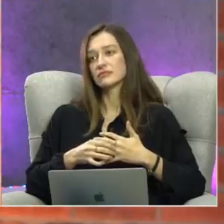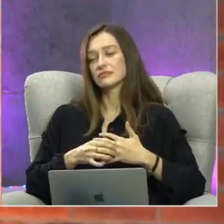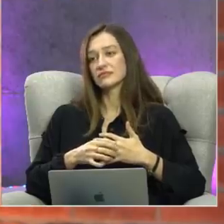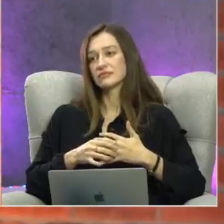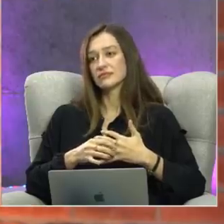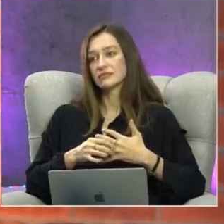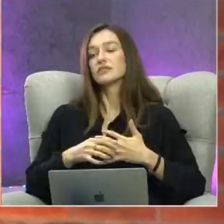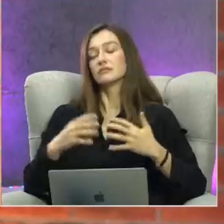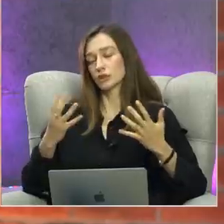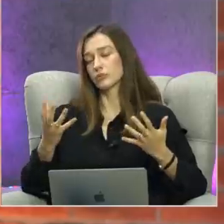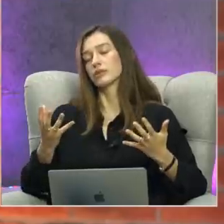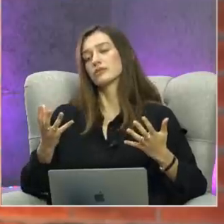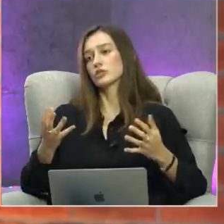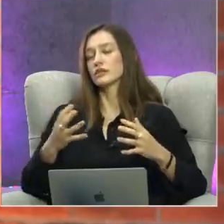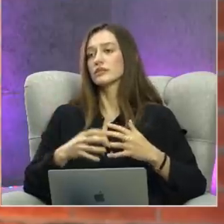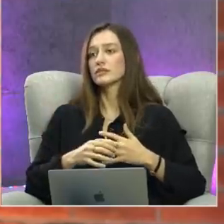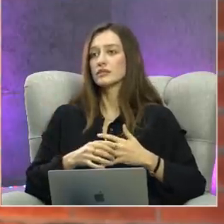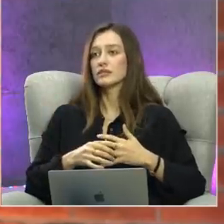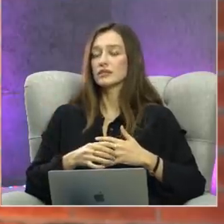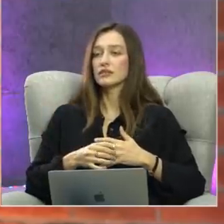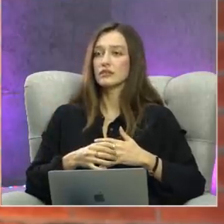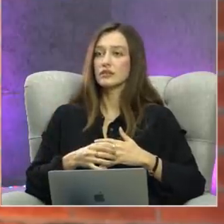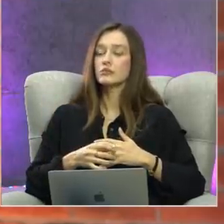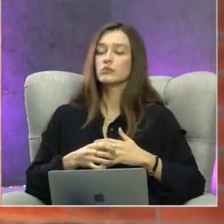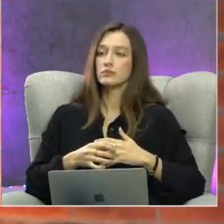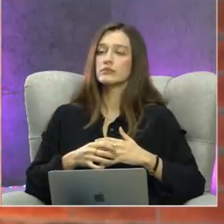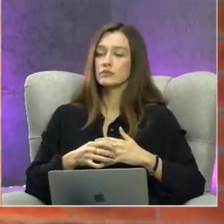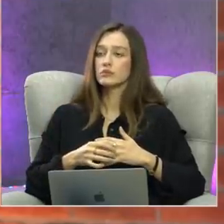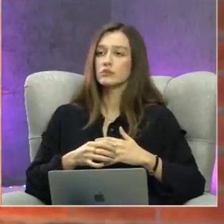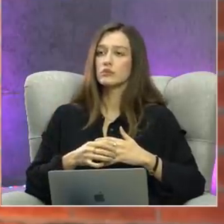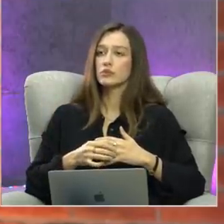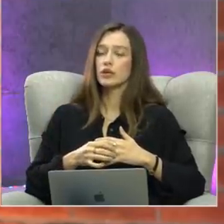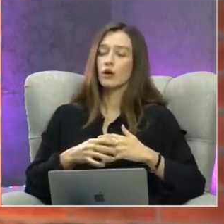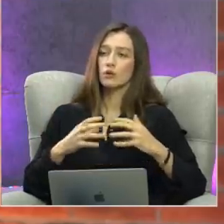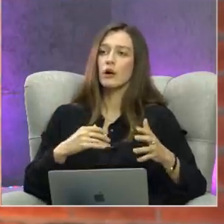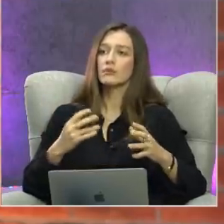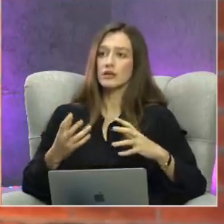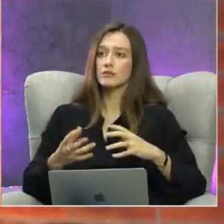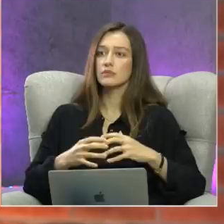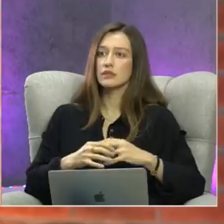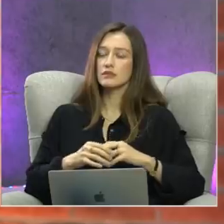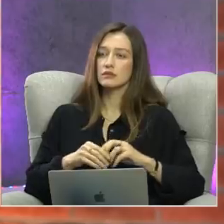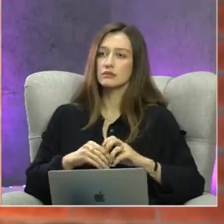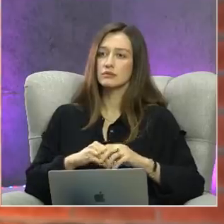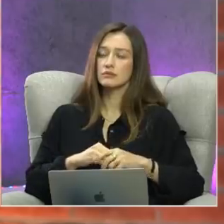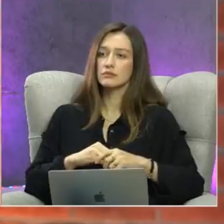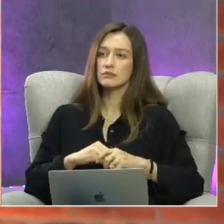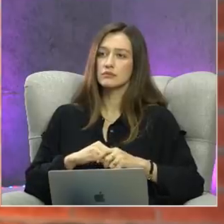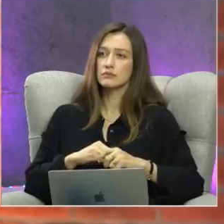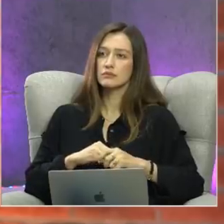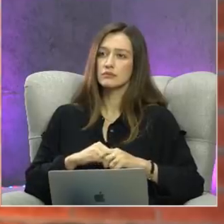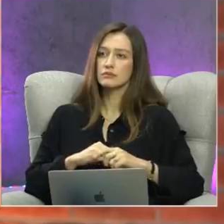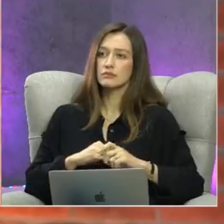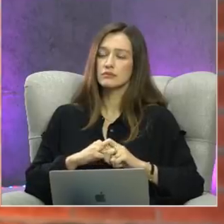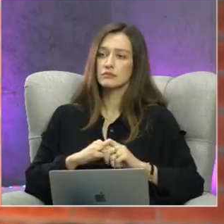senin dağ gibi güvendiğin varlık. Tabii, o öyle işte. Bağırıp kaçıyorsa sen ondan fobi geliştirirsin. Çok normal bir şey. Ben korkmam lazım. Acık kontrollü olmak lazım